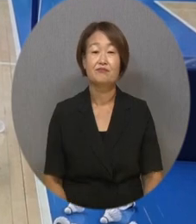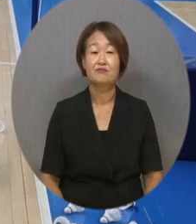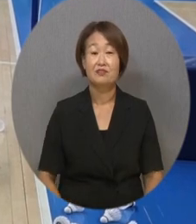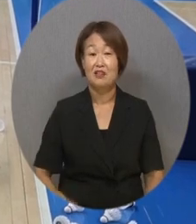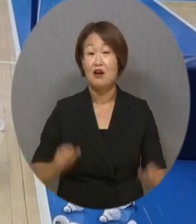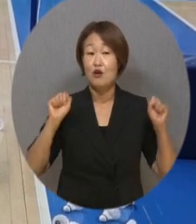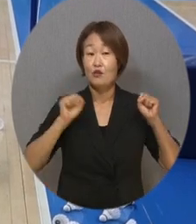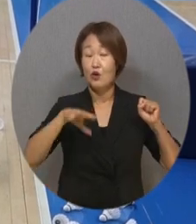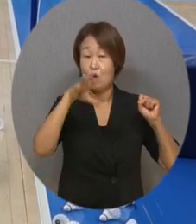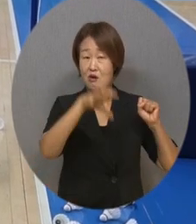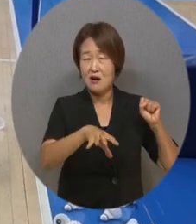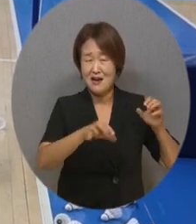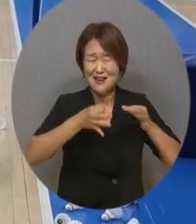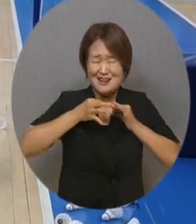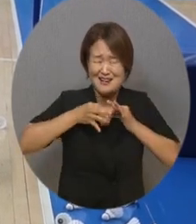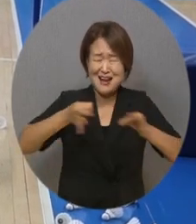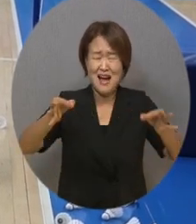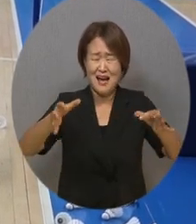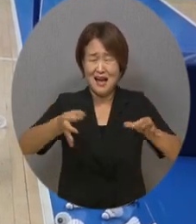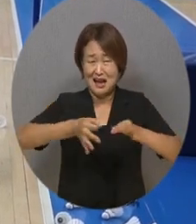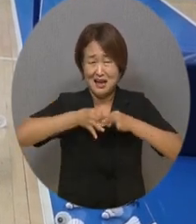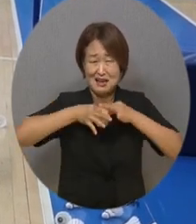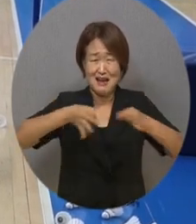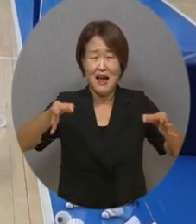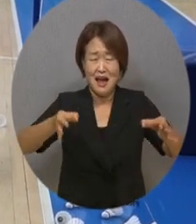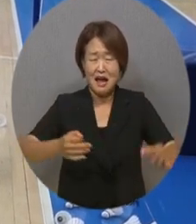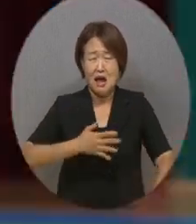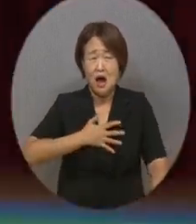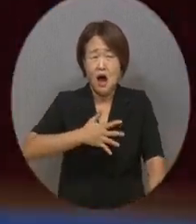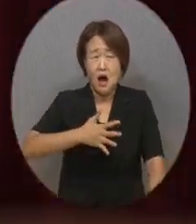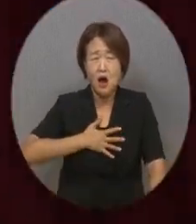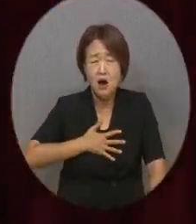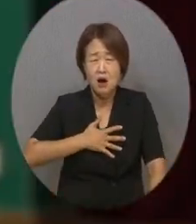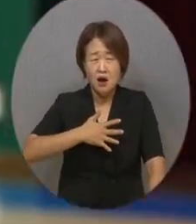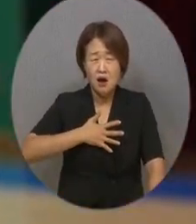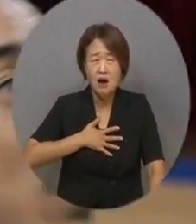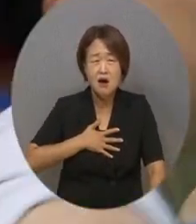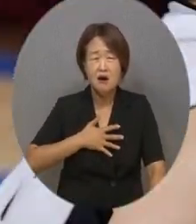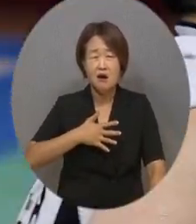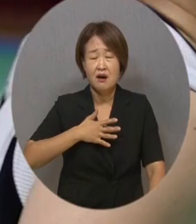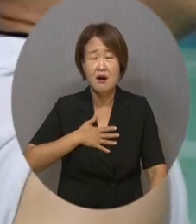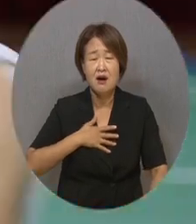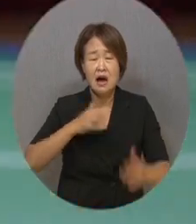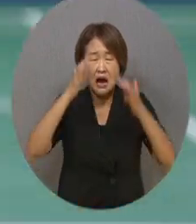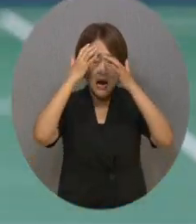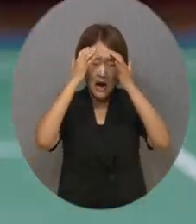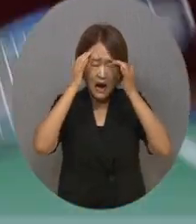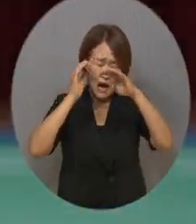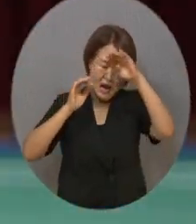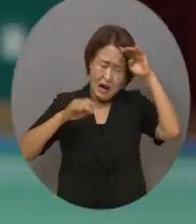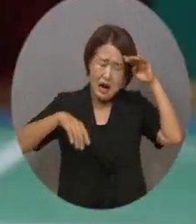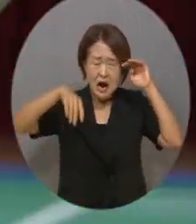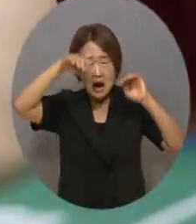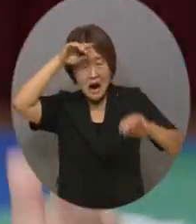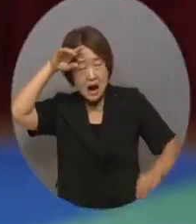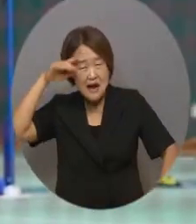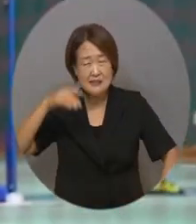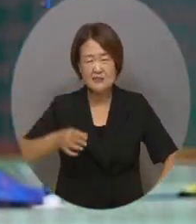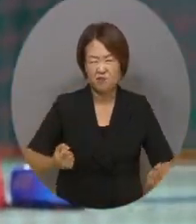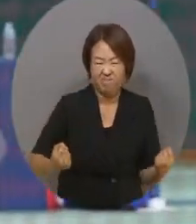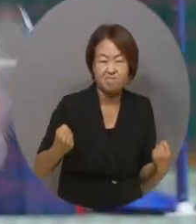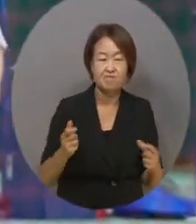훈련장에 울려 퍼지는 힘찬 기합 소리와 거친 숨소리. 진한 땀방울이 흘러도 결코 흔들리지 않는